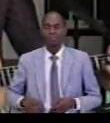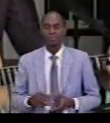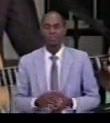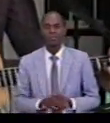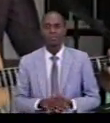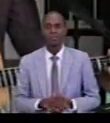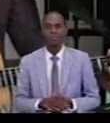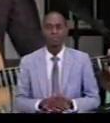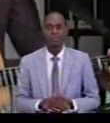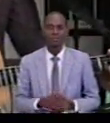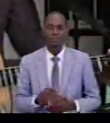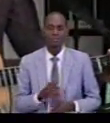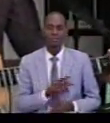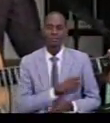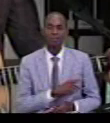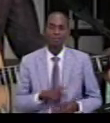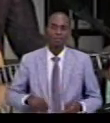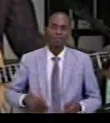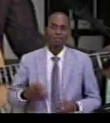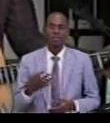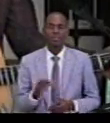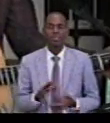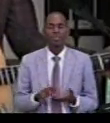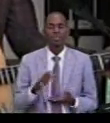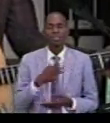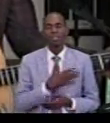Roi de gloire et de majesté,